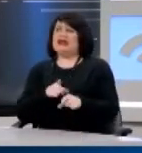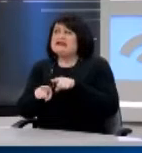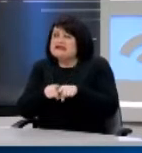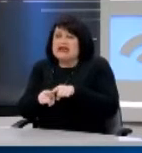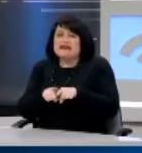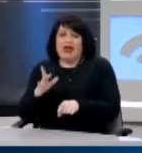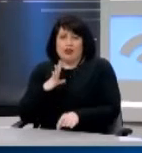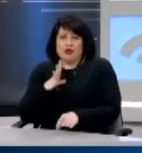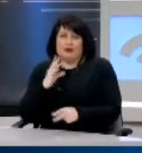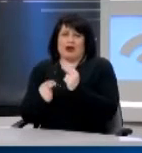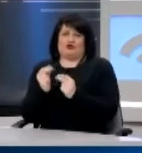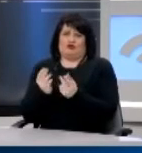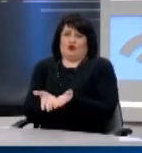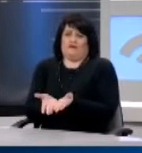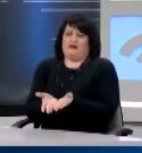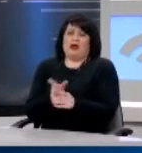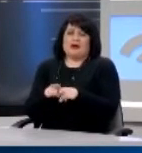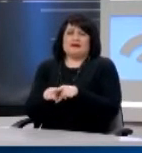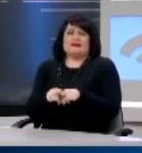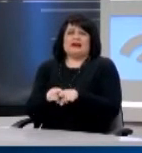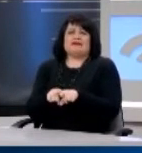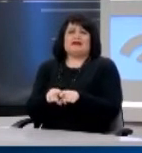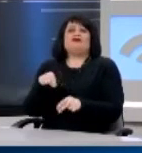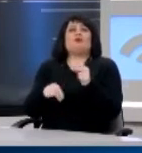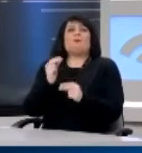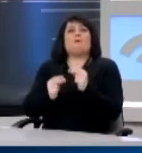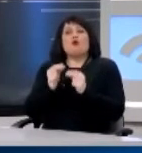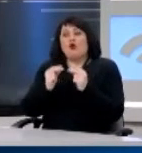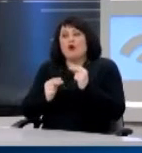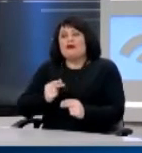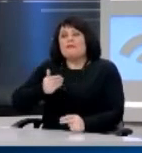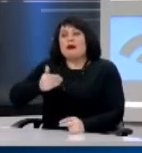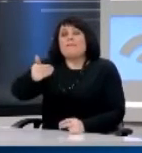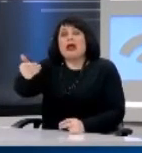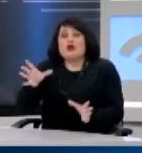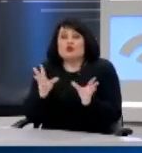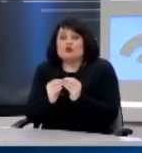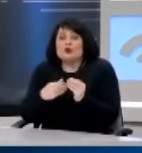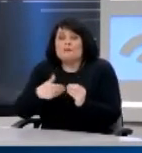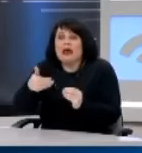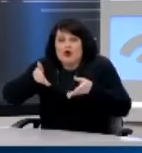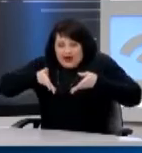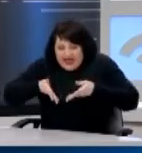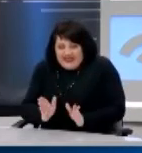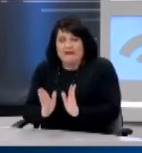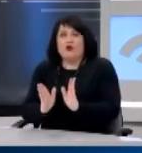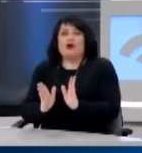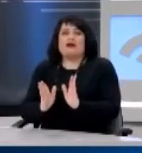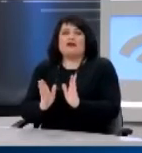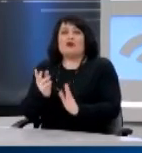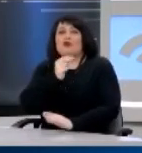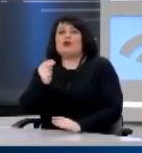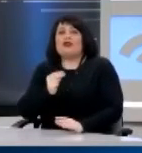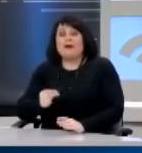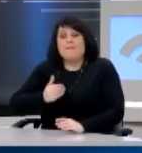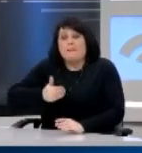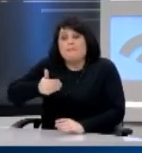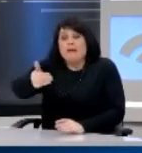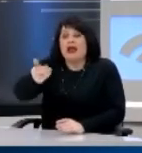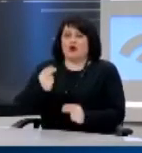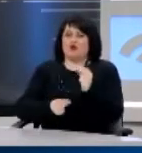χώρας, διότι το δημογραφικό είναι το μελλοντικό πρόβλημα της χώρας, αλλά και της Ευρωπαϊκής Ηπείρου.